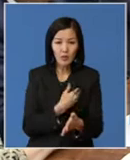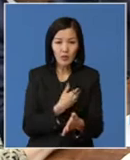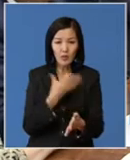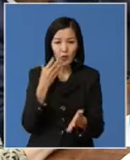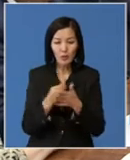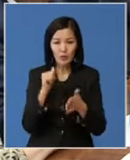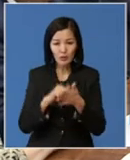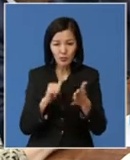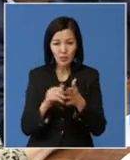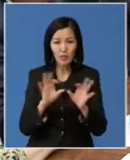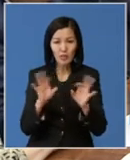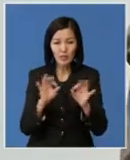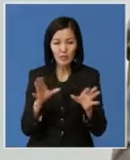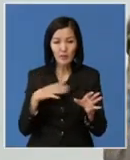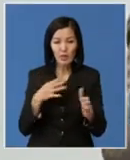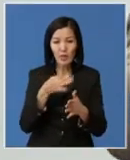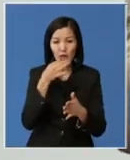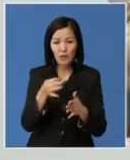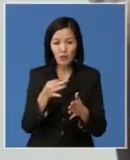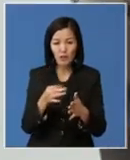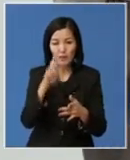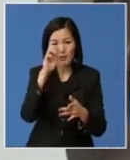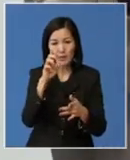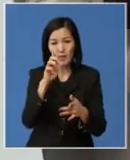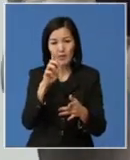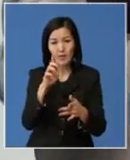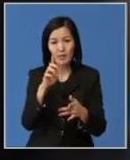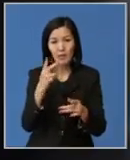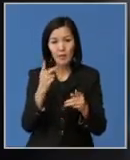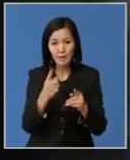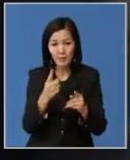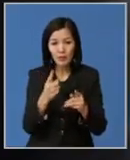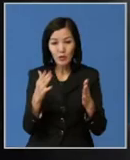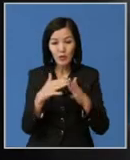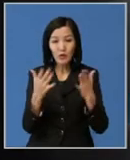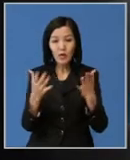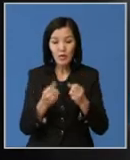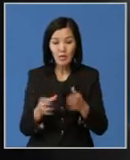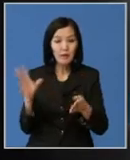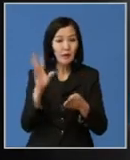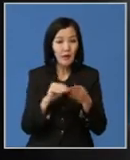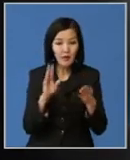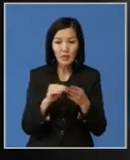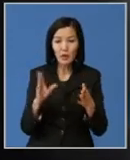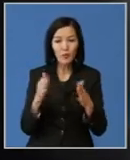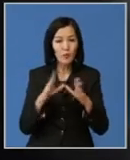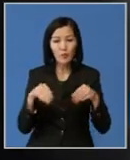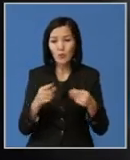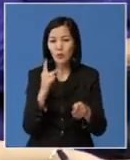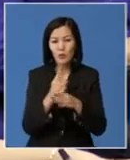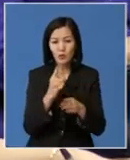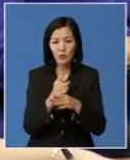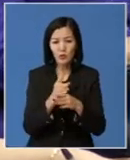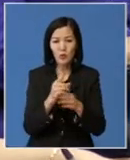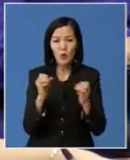себептерін жайып салды. Оларға жауап бір. Мемлекеттен бір мәрте тұрғын үй алғандарға қайта беруге рұқсат жоқ. Әрі қалада